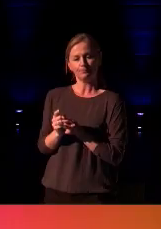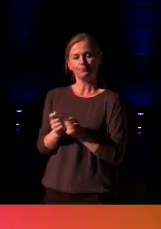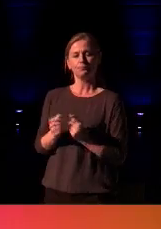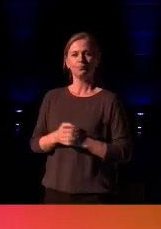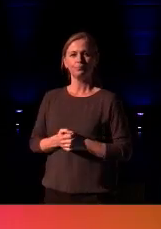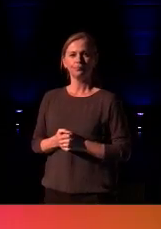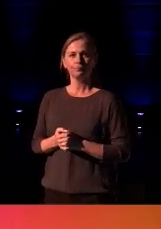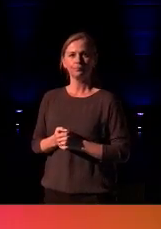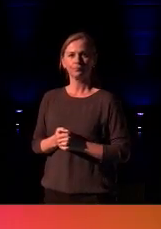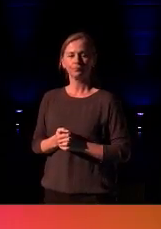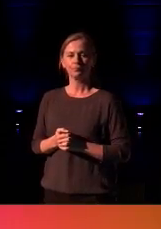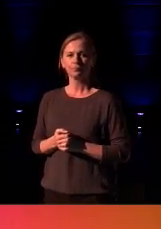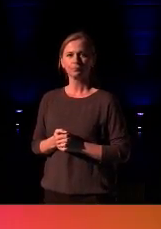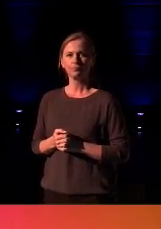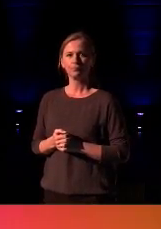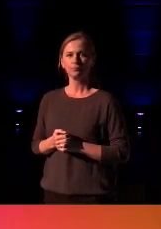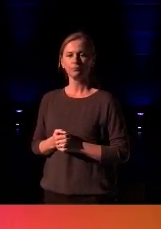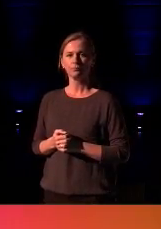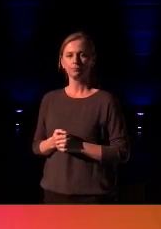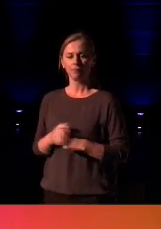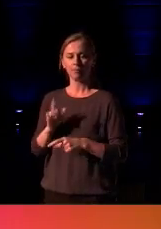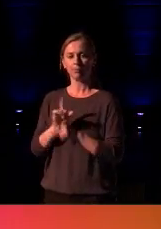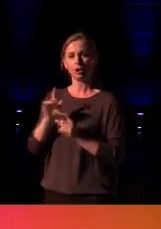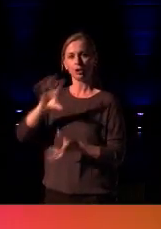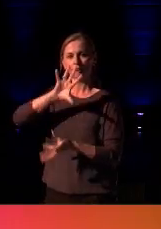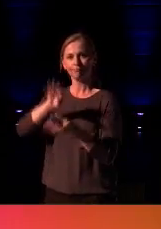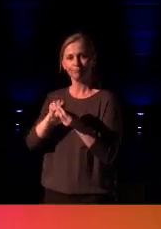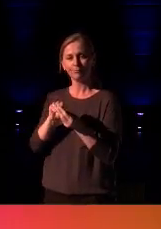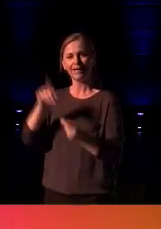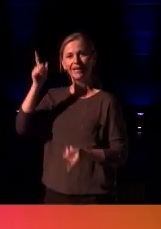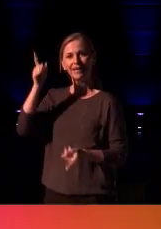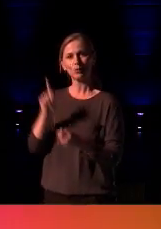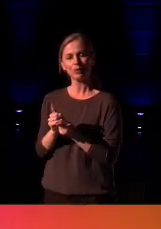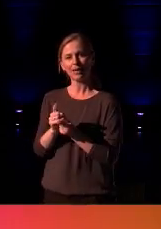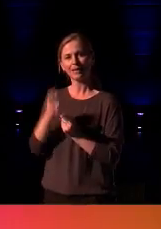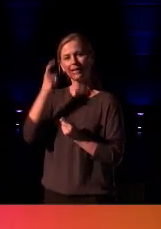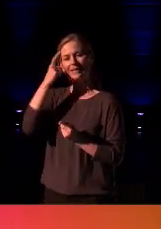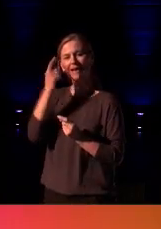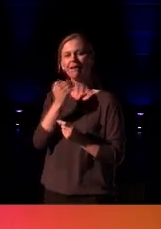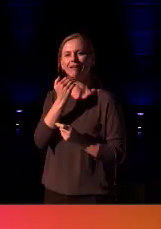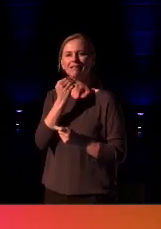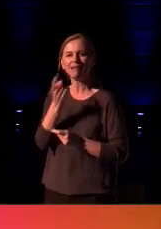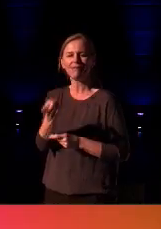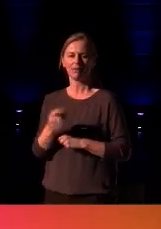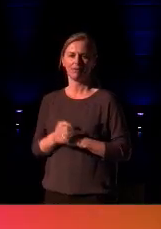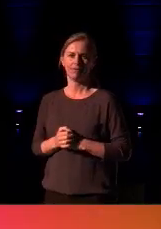grad. Og dette gir til sammen reduserte hjernereserver.